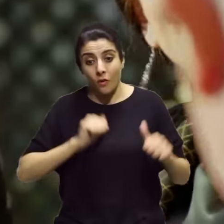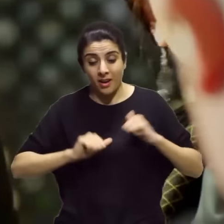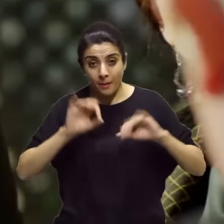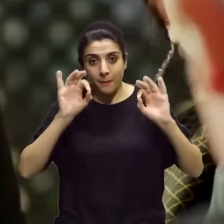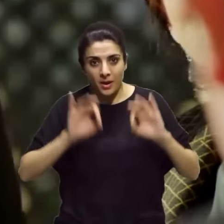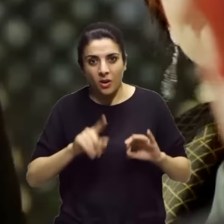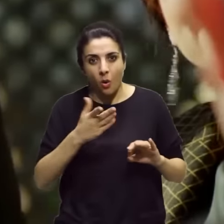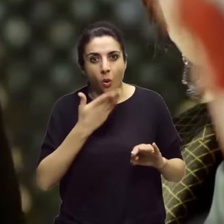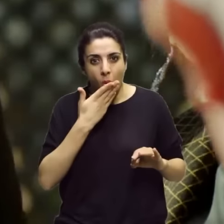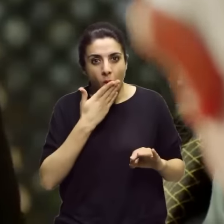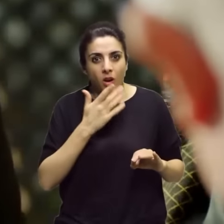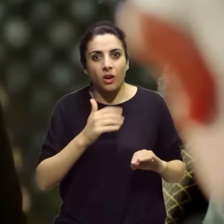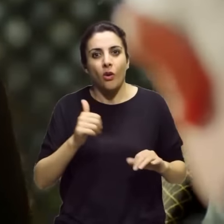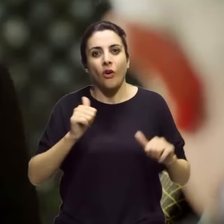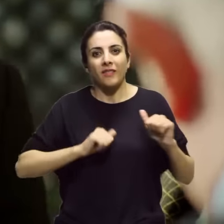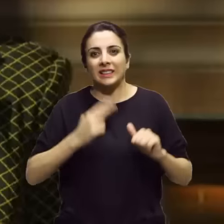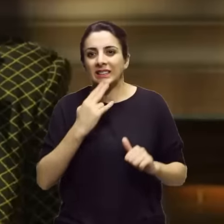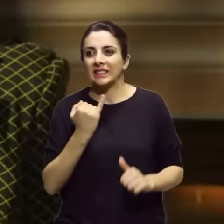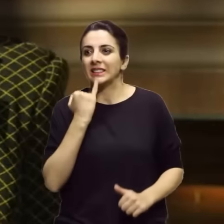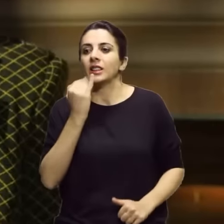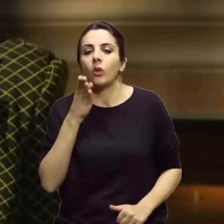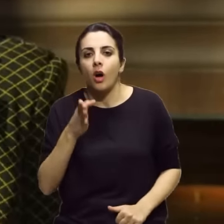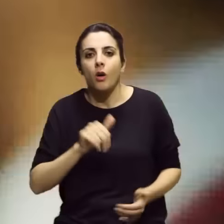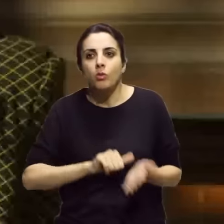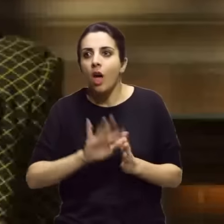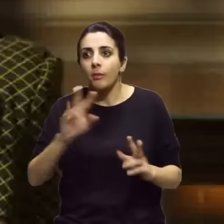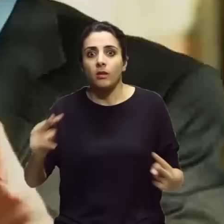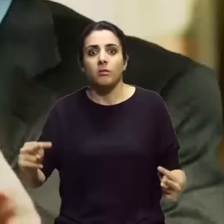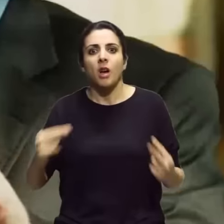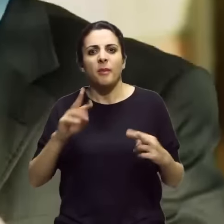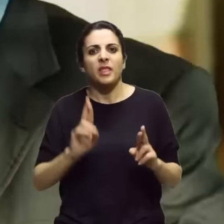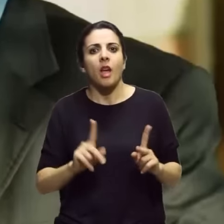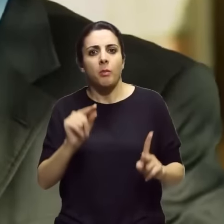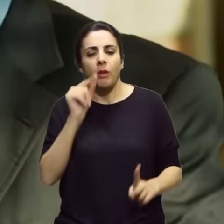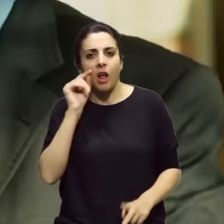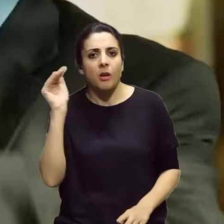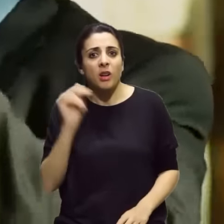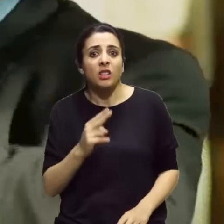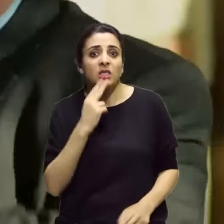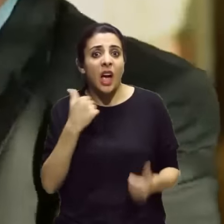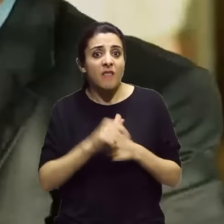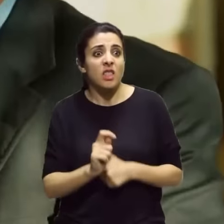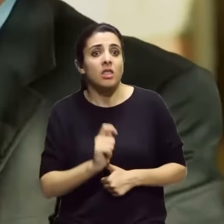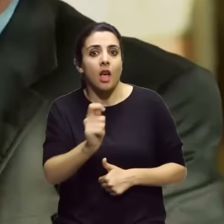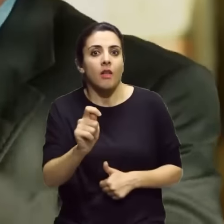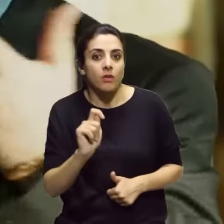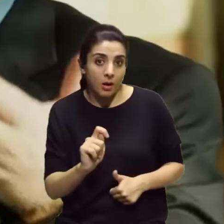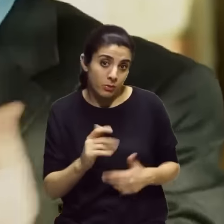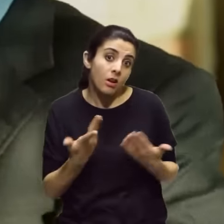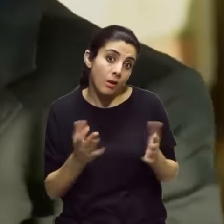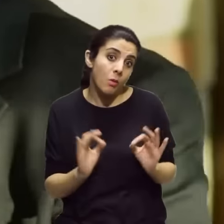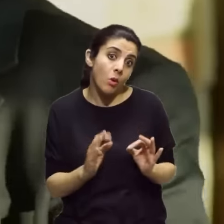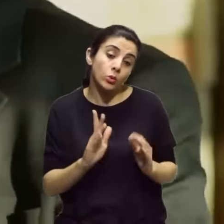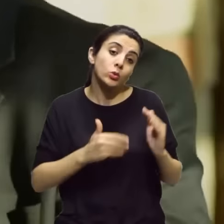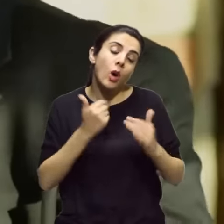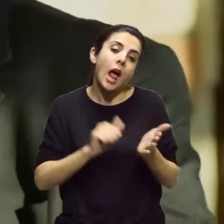başlayacak. Sen okula, üniversiteye kızını ziyarete gideceksin. Orada bütün milletin içerisinde hiç tanımadığın bir delikanlı kızına evlenme teklif edecek. Tabii canım,